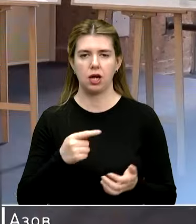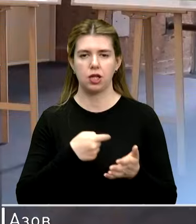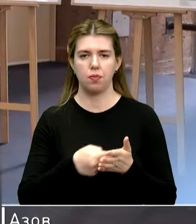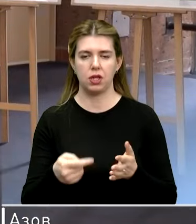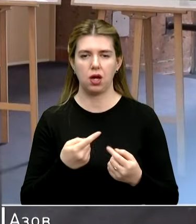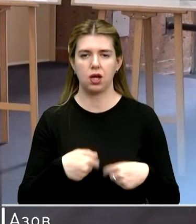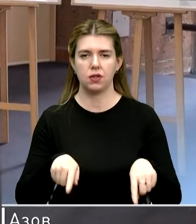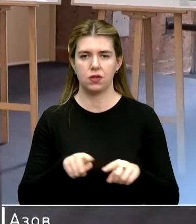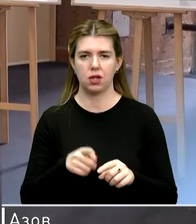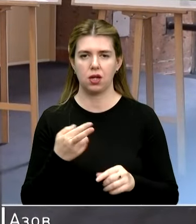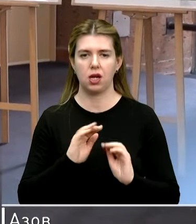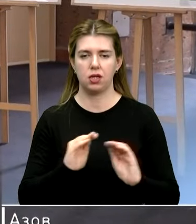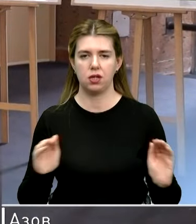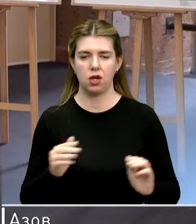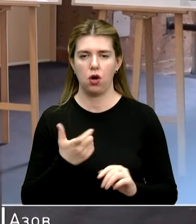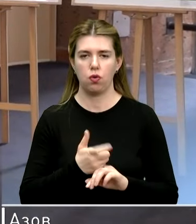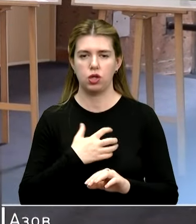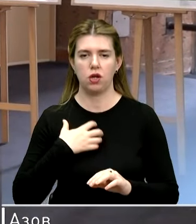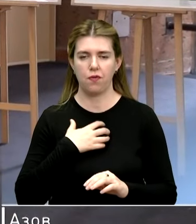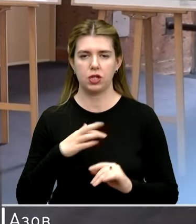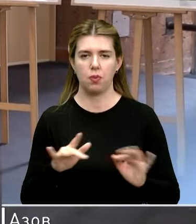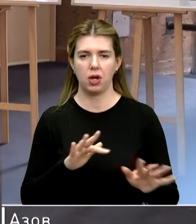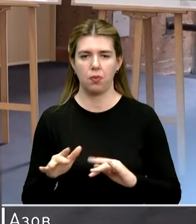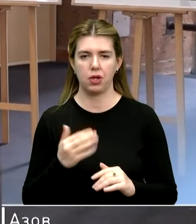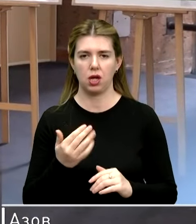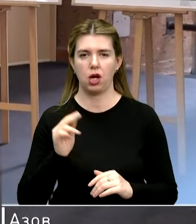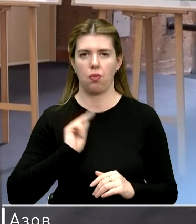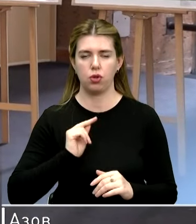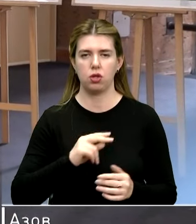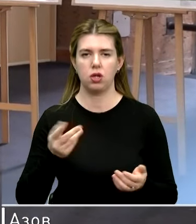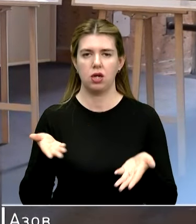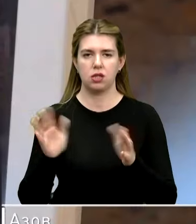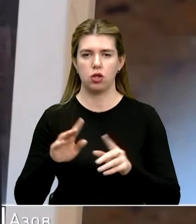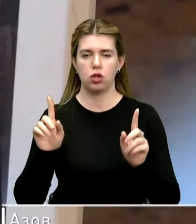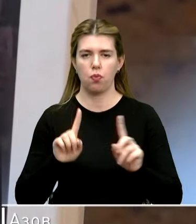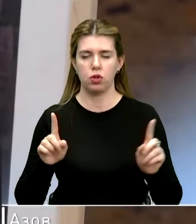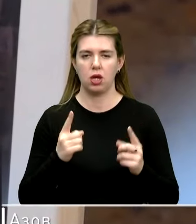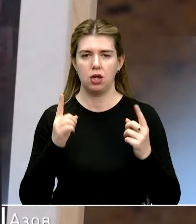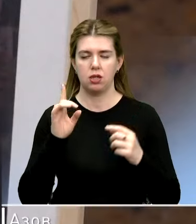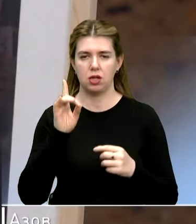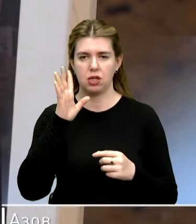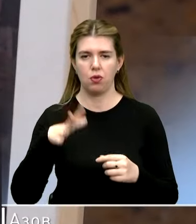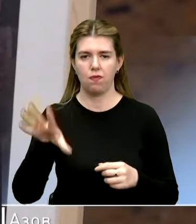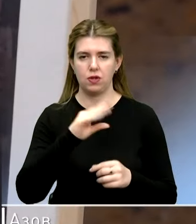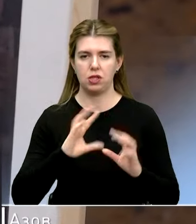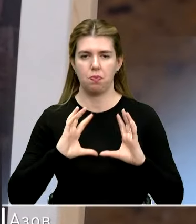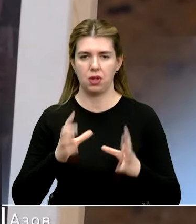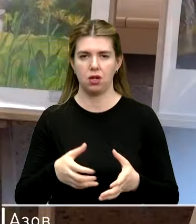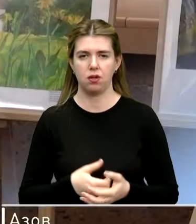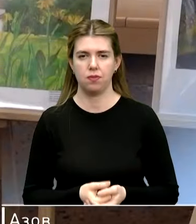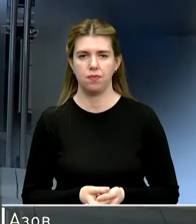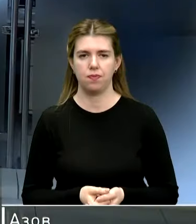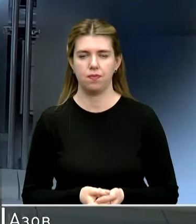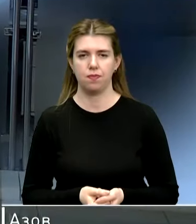отметили организаторы, для детей это важное событие, так как их работы останутся в музеях, знаменитых на весь мир.